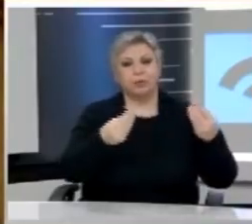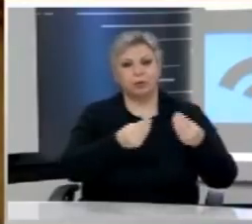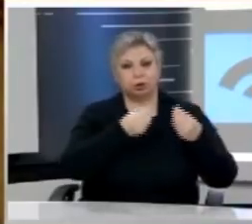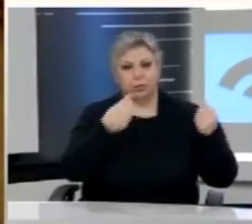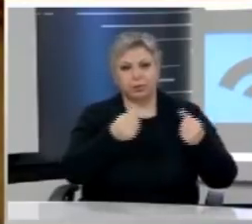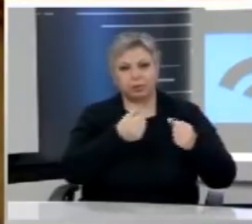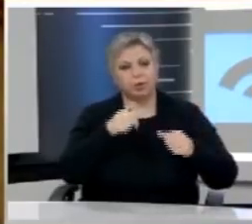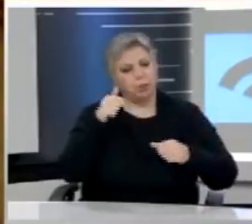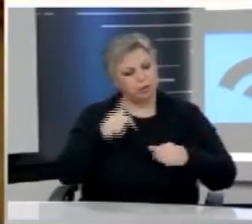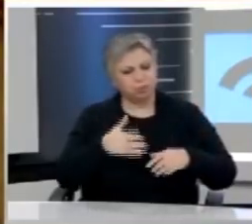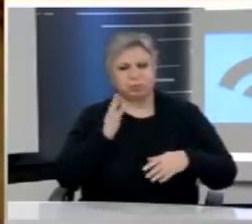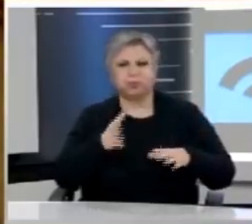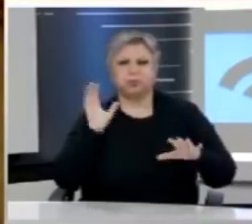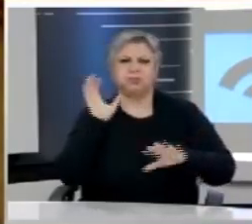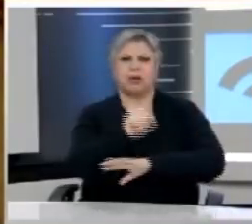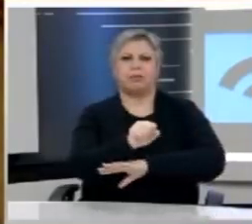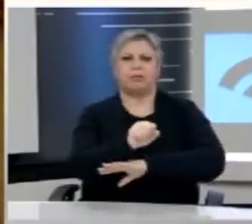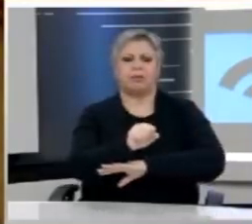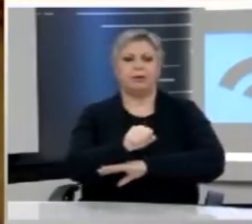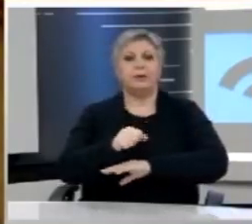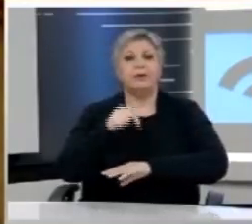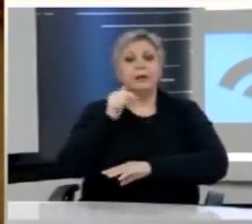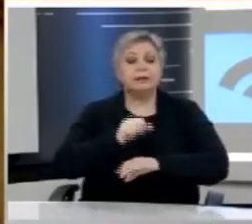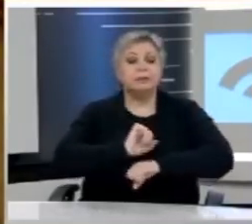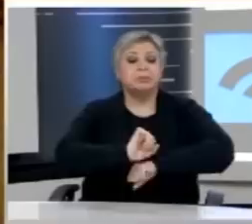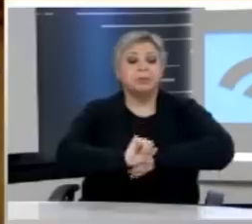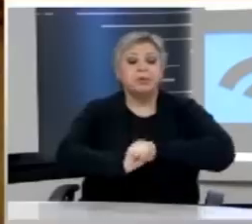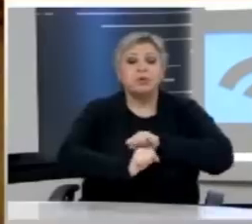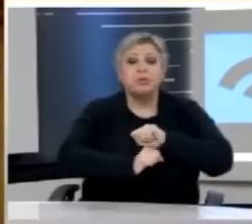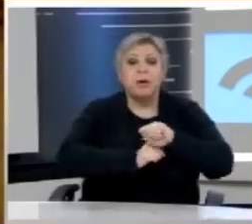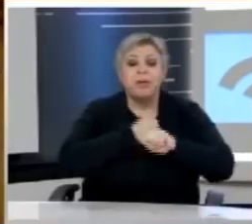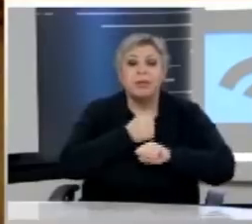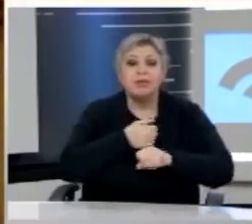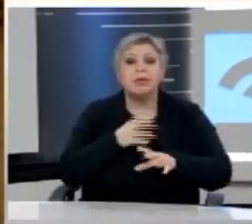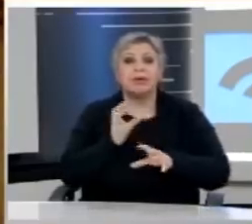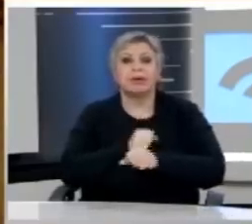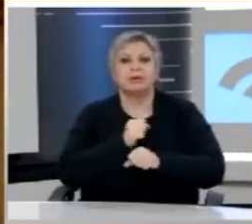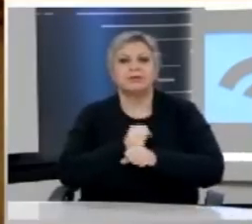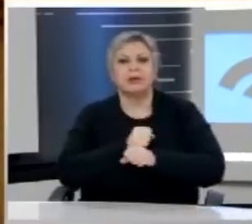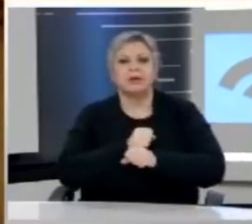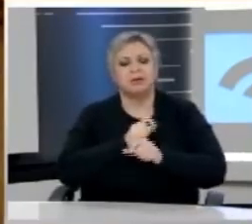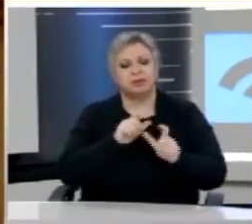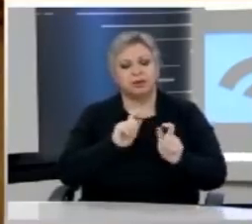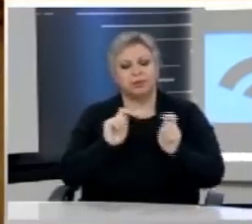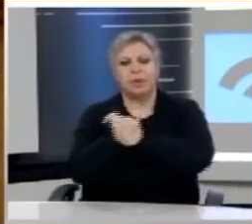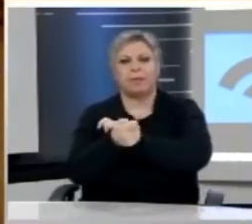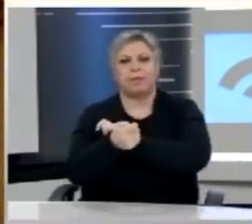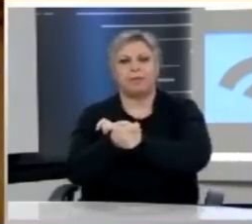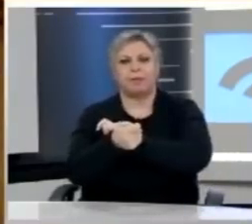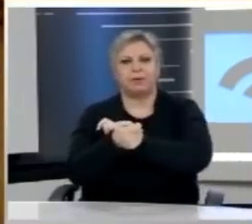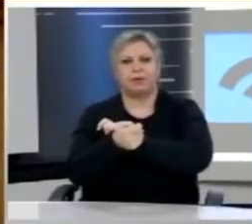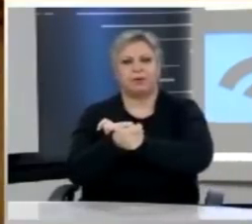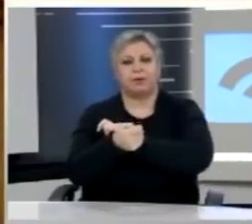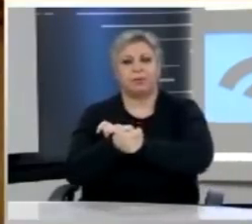πλειοψηφίας, προσπαθείτε απεγνωσμένα να κάνετε το μαύρο άσπρο. Έχετε